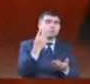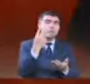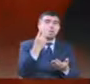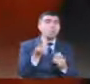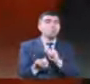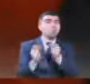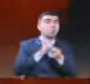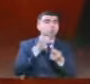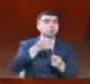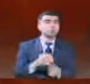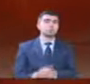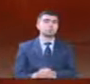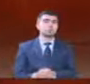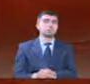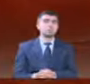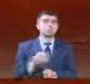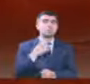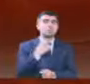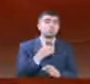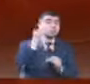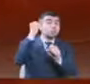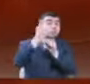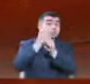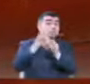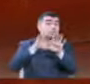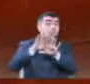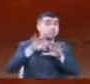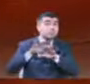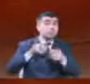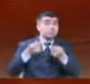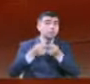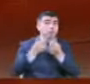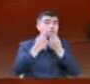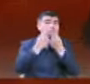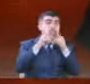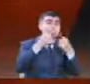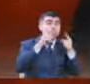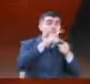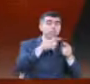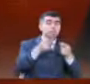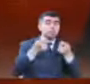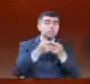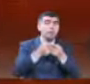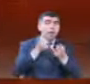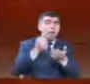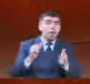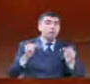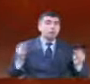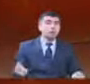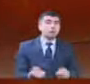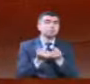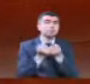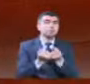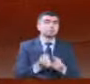3 المرات، ولذا فقد تم العمل على تنفيذ مجموعه من الاوراش لتقويه هذا القطاع. وتعلق